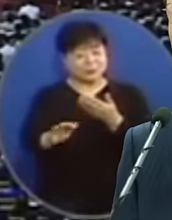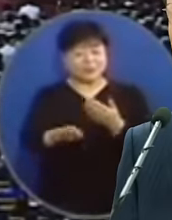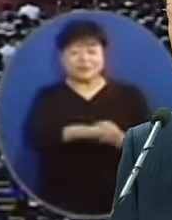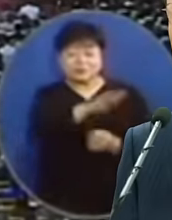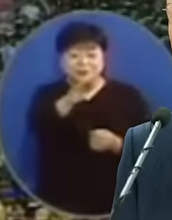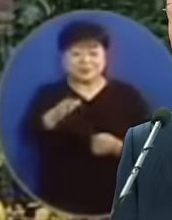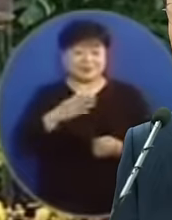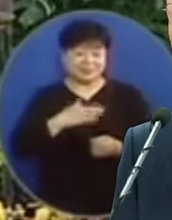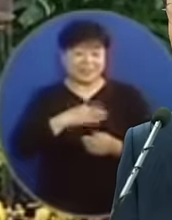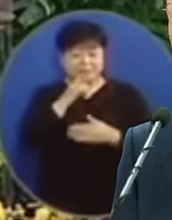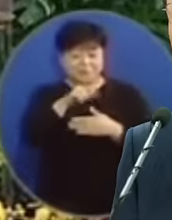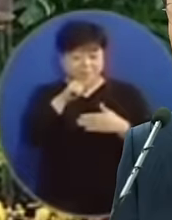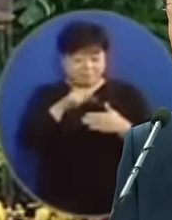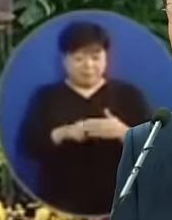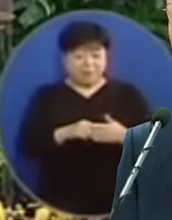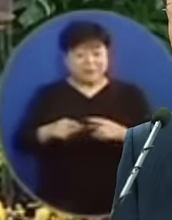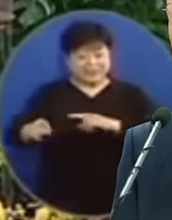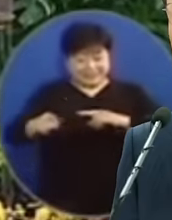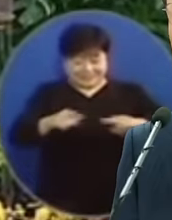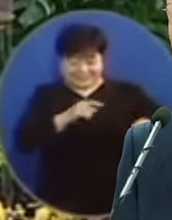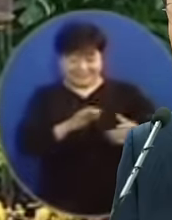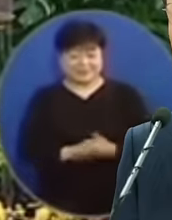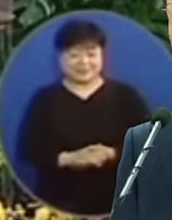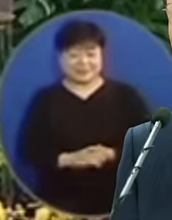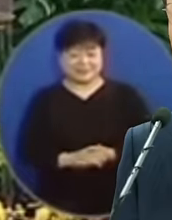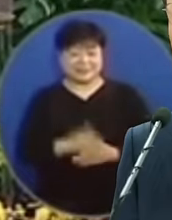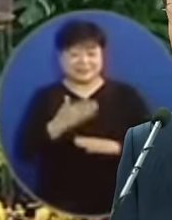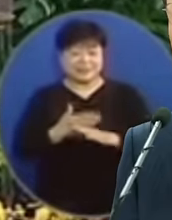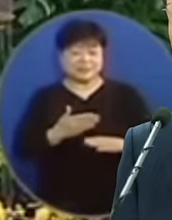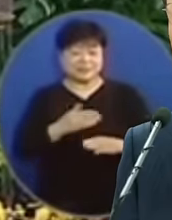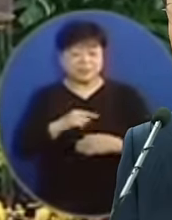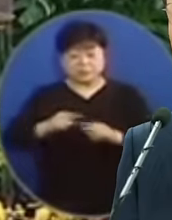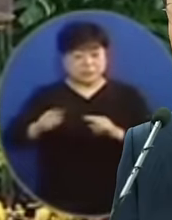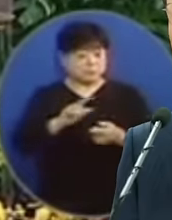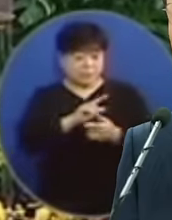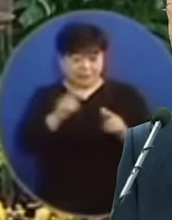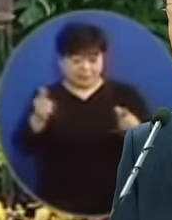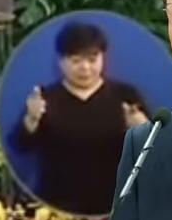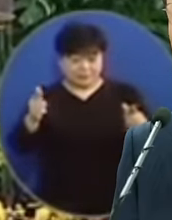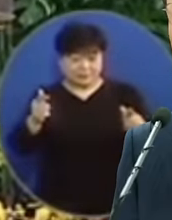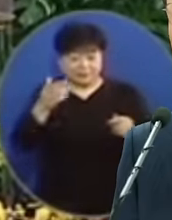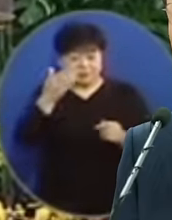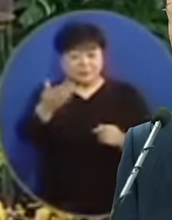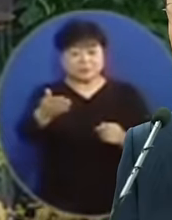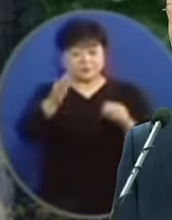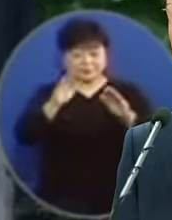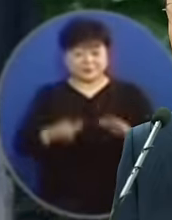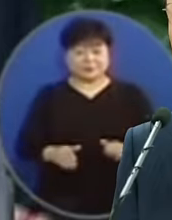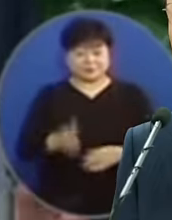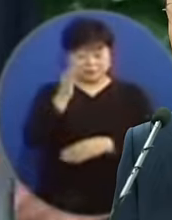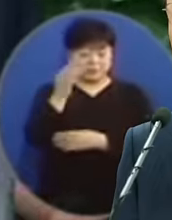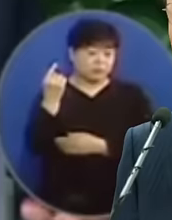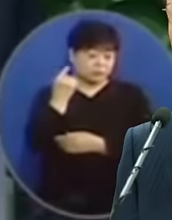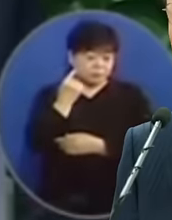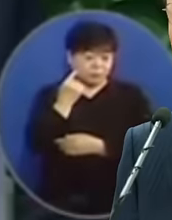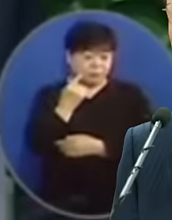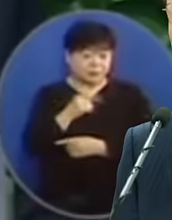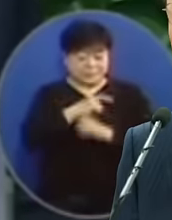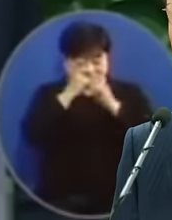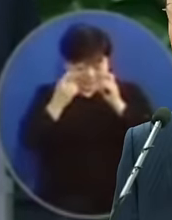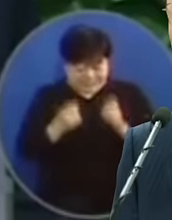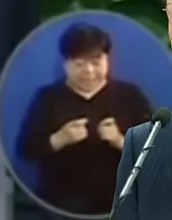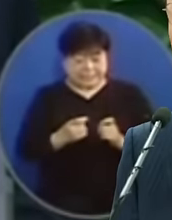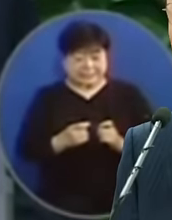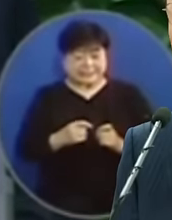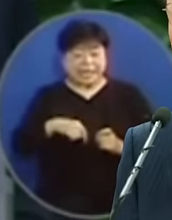우리는 내 마음을 내가 다스려야 되는 것입니다. 다른 사람이 내 마음을 다스리면 안 돼요. 여러분도 오늘 저 설교를 듣고 여러분 마음은